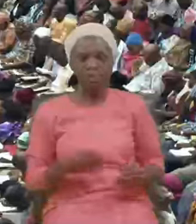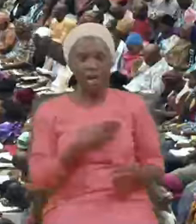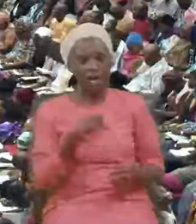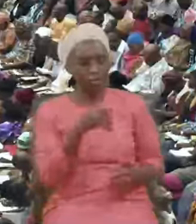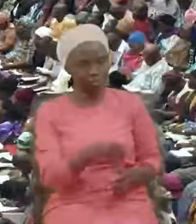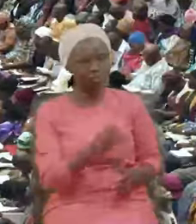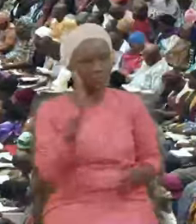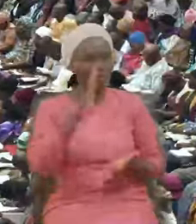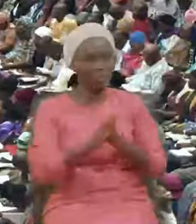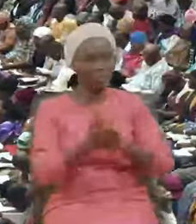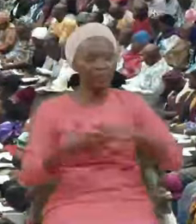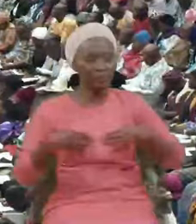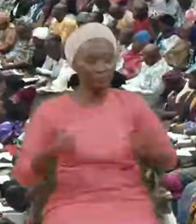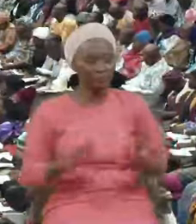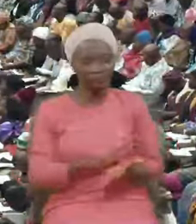pur.